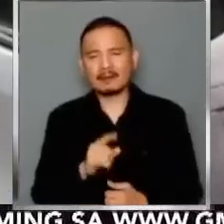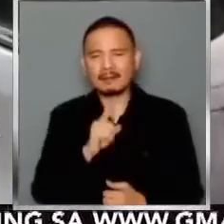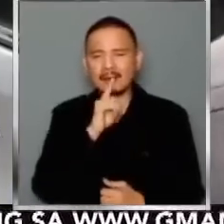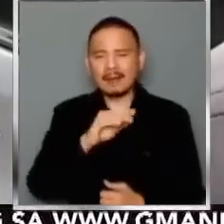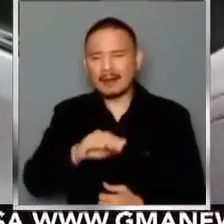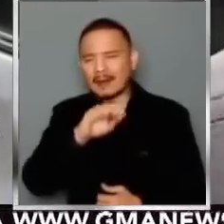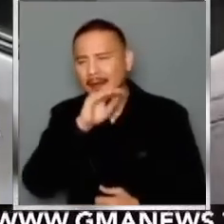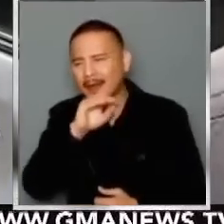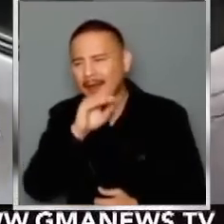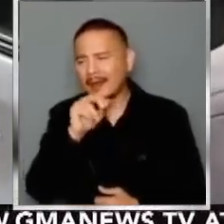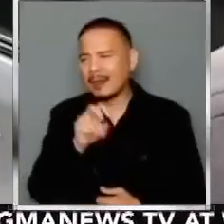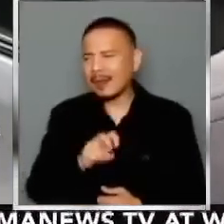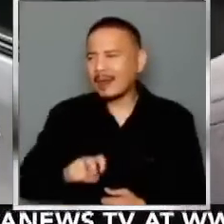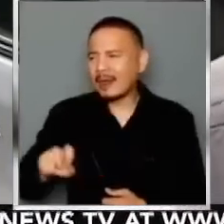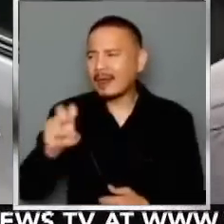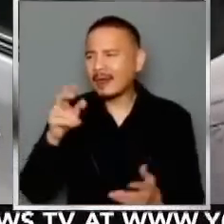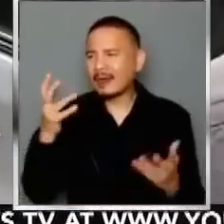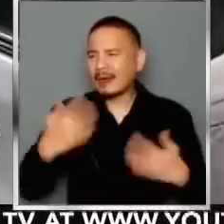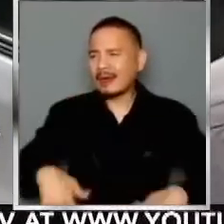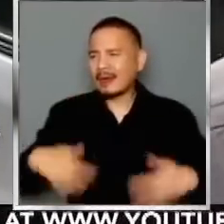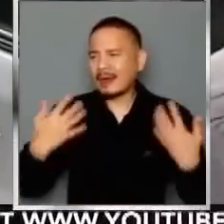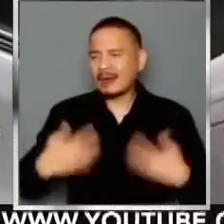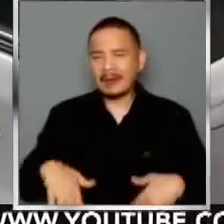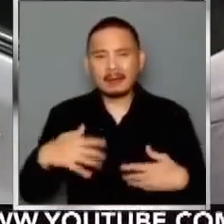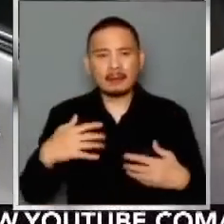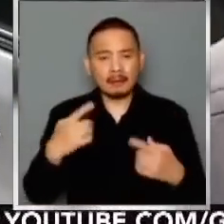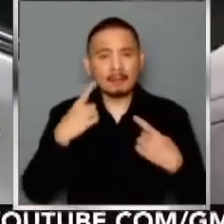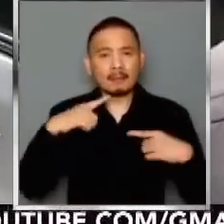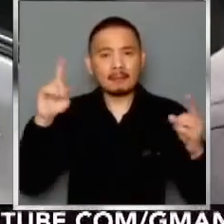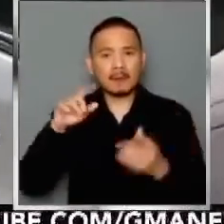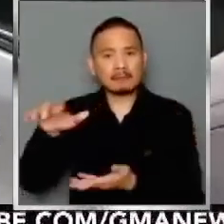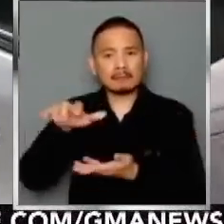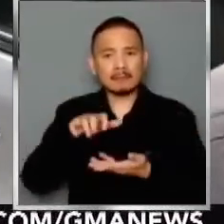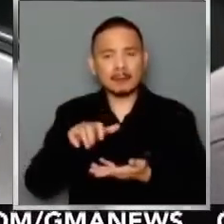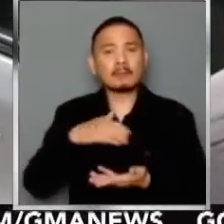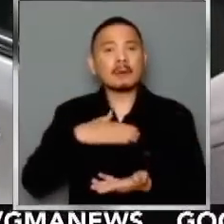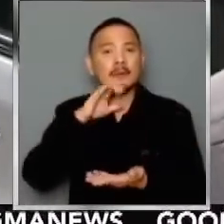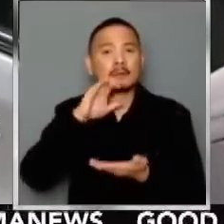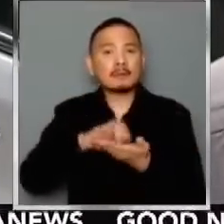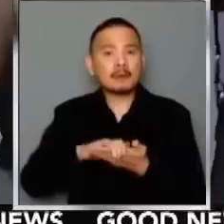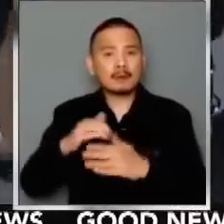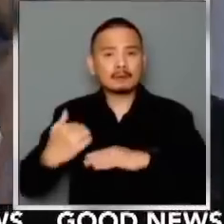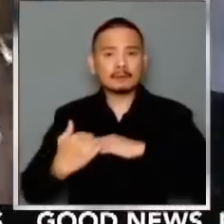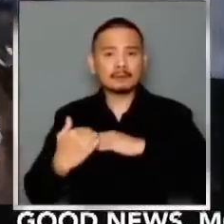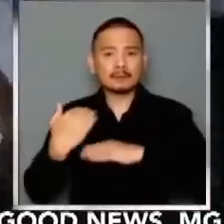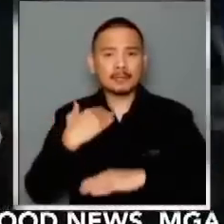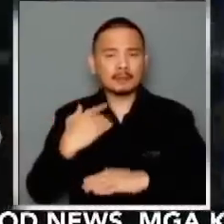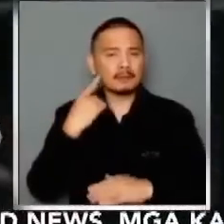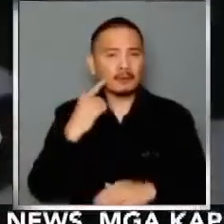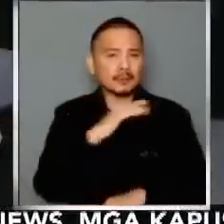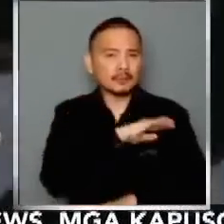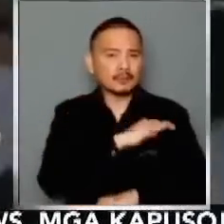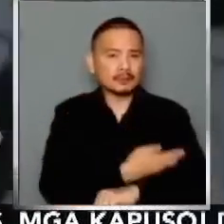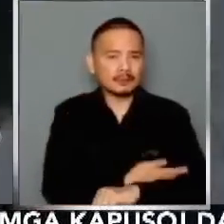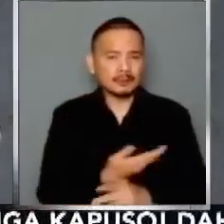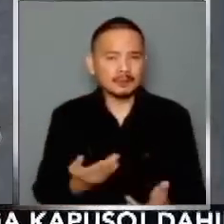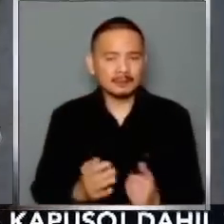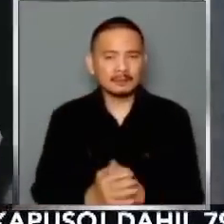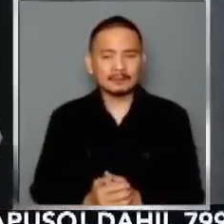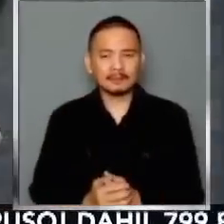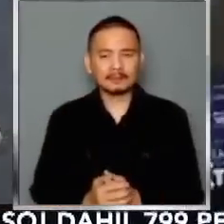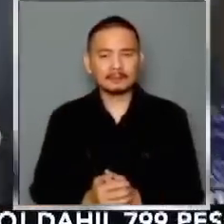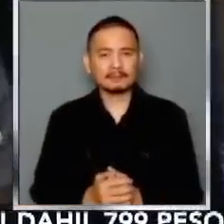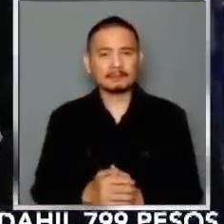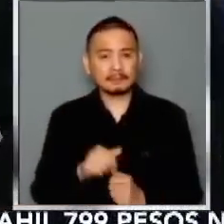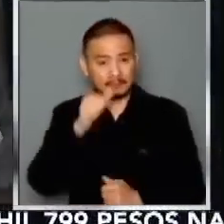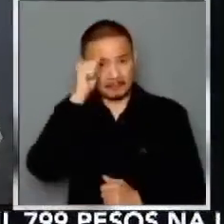makuha lang yung padala ng misis ko para sa mga bata agad naman siyang inuna at tinulungan